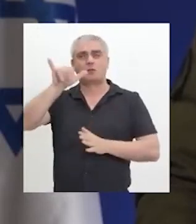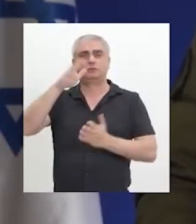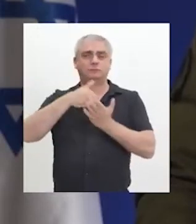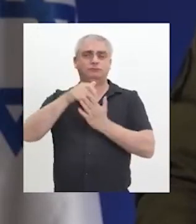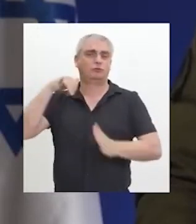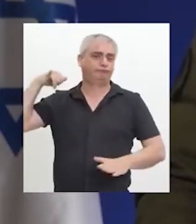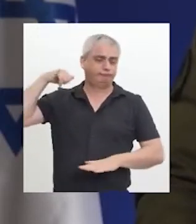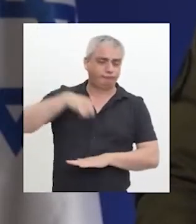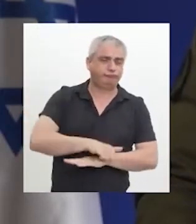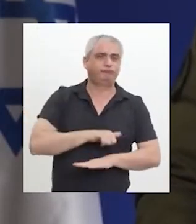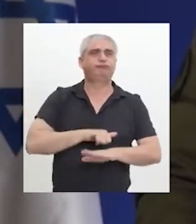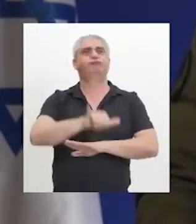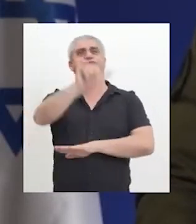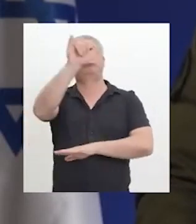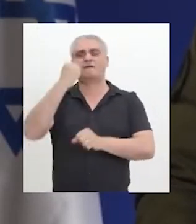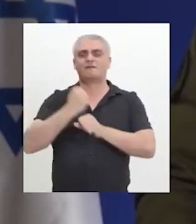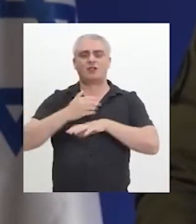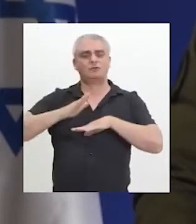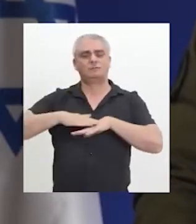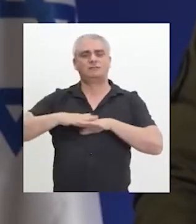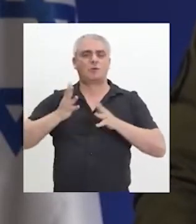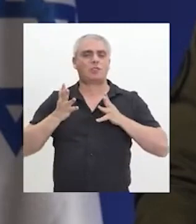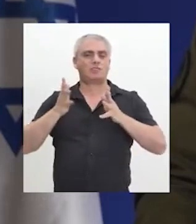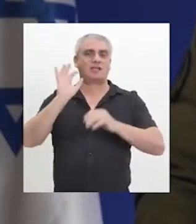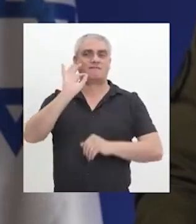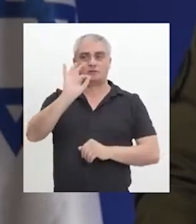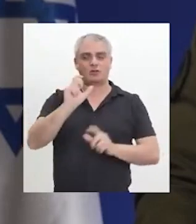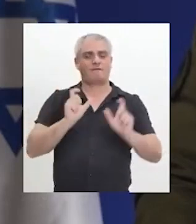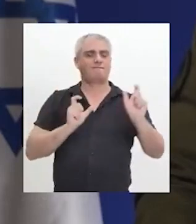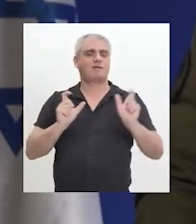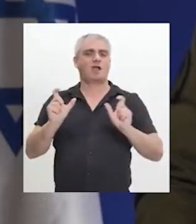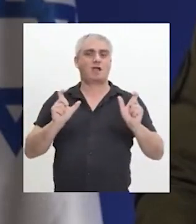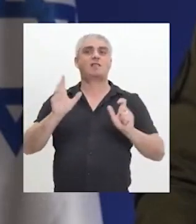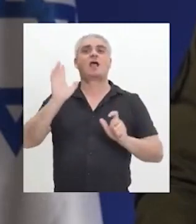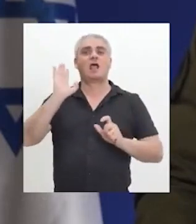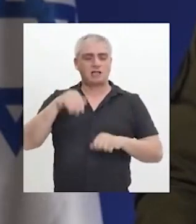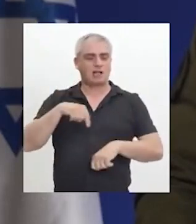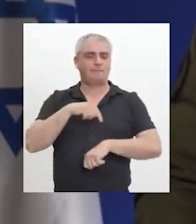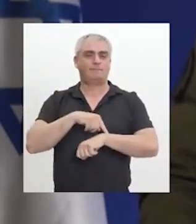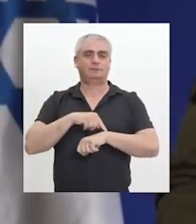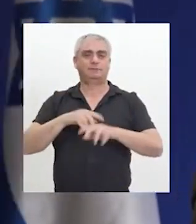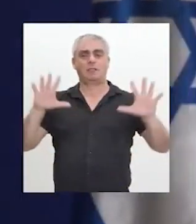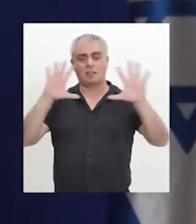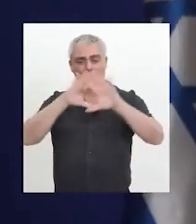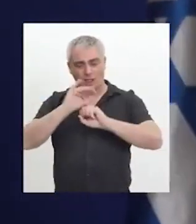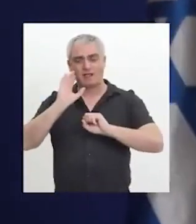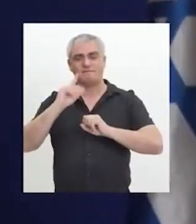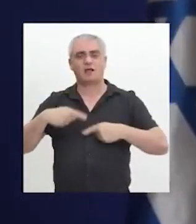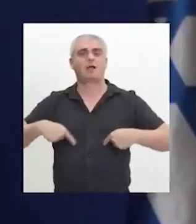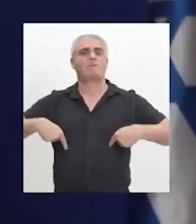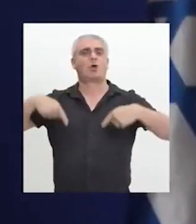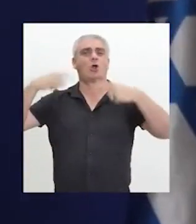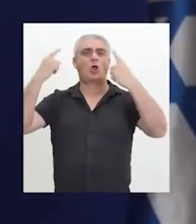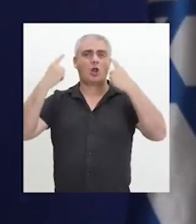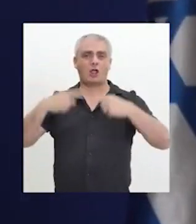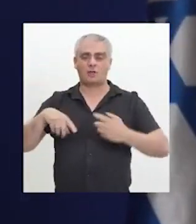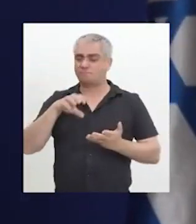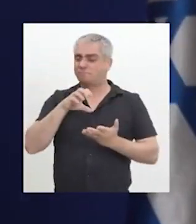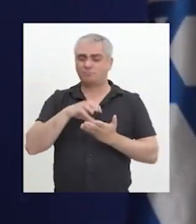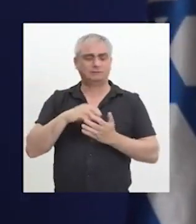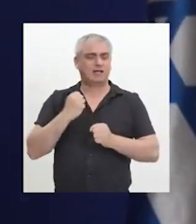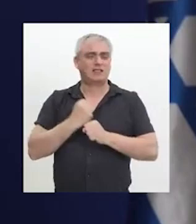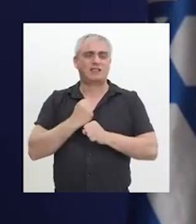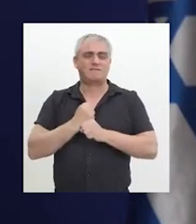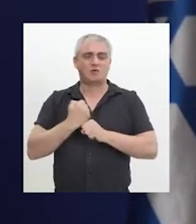לנחות ולהמריא ולמלא משימות התקיפה וההגנה גם במהלך הלילה וגם לאורך היום הבסיס